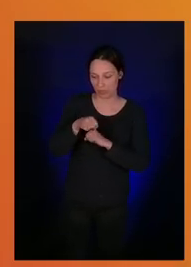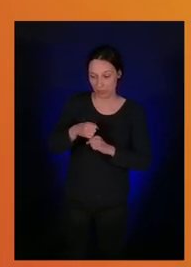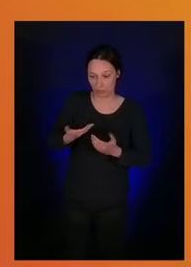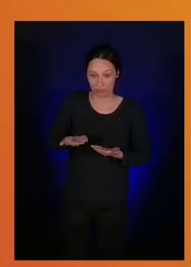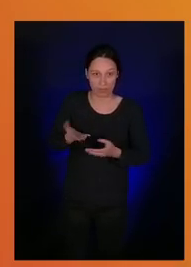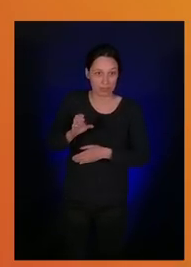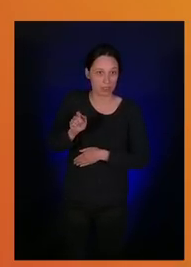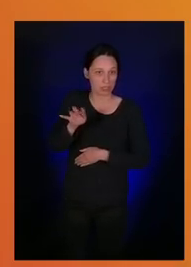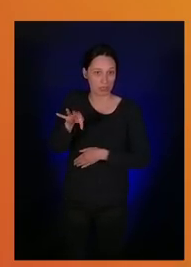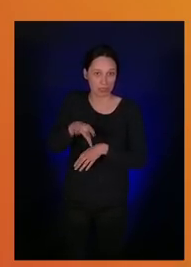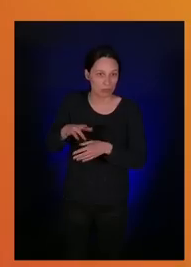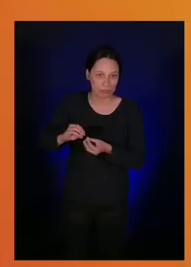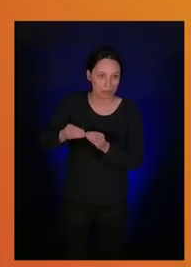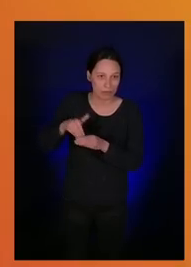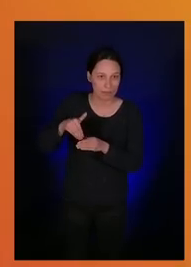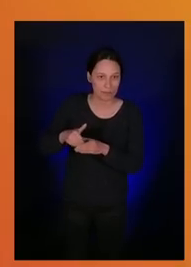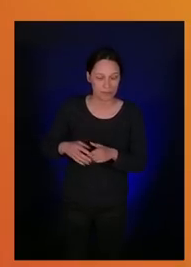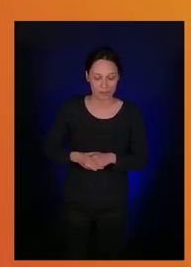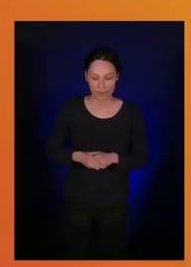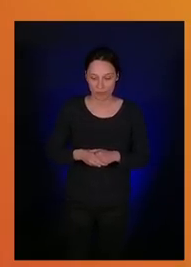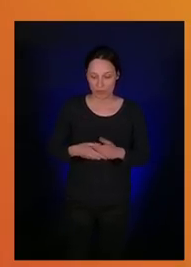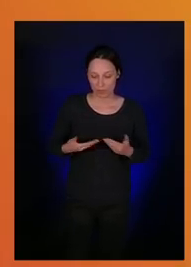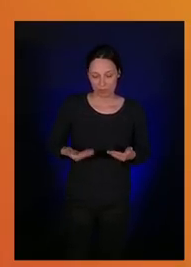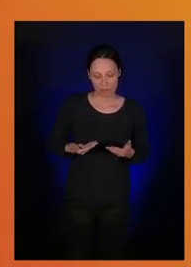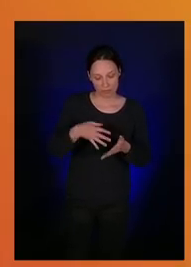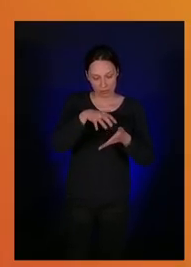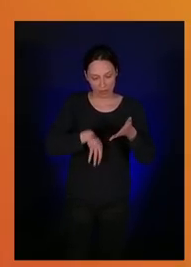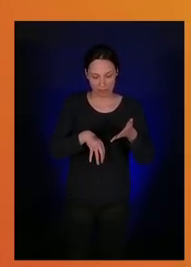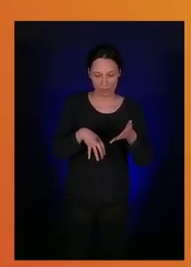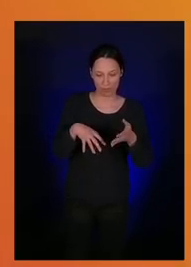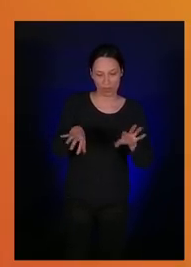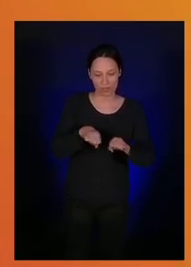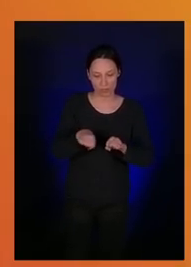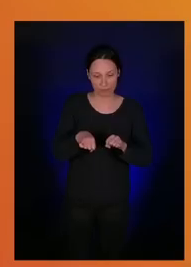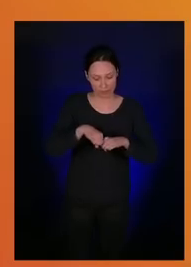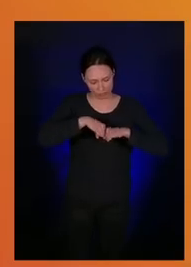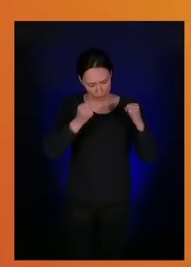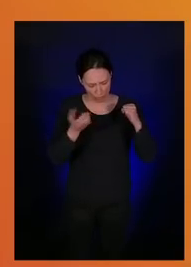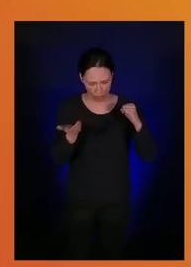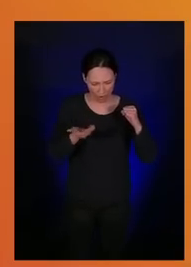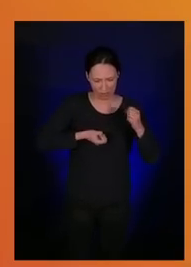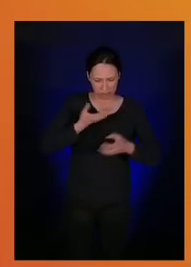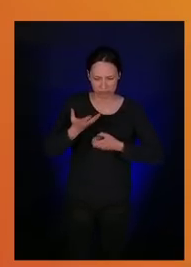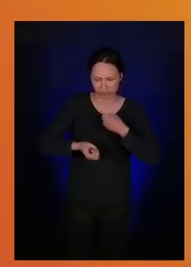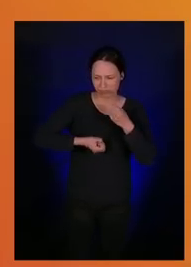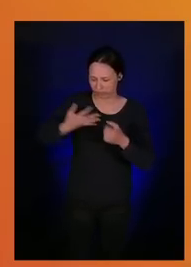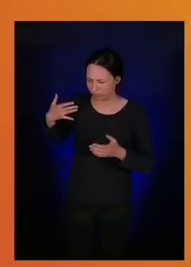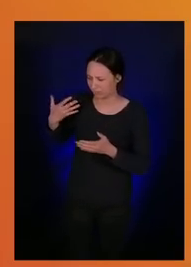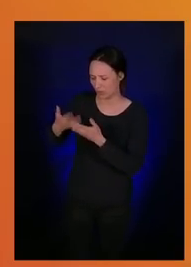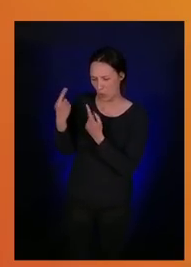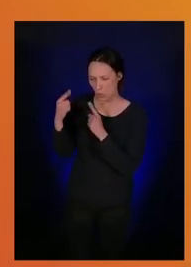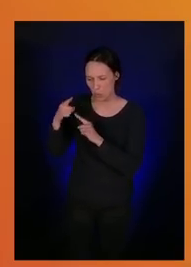syndicale. Ce rapport d'activité n'est rien d'autre qu'une simple énumération de luttes, de campagnes, ce qui met en évidence